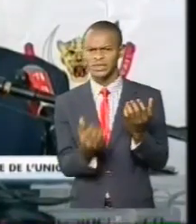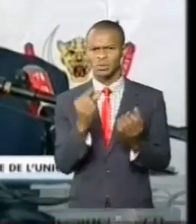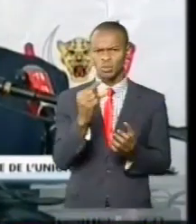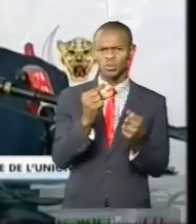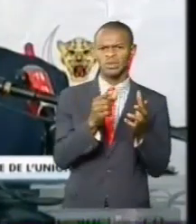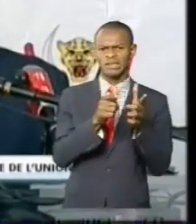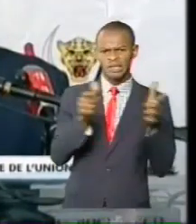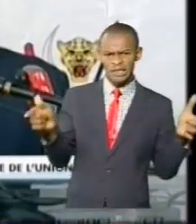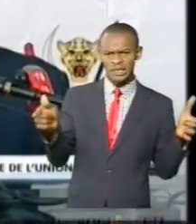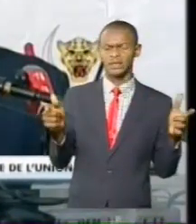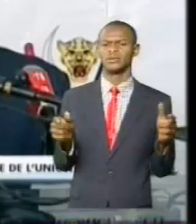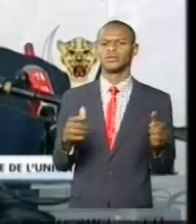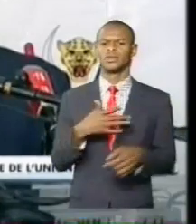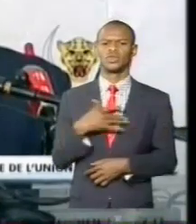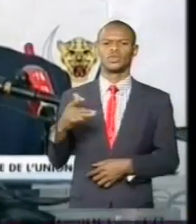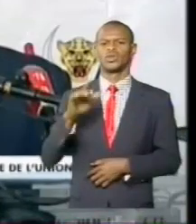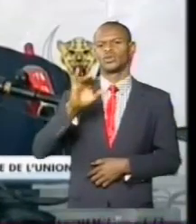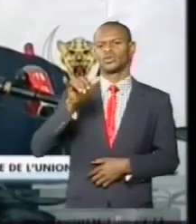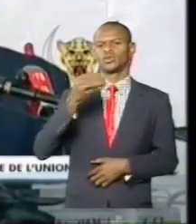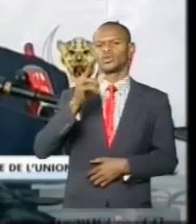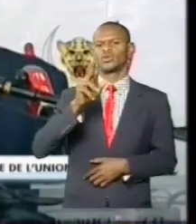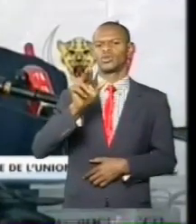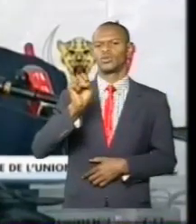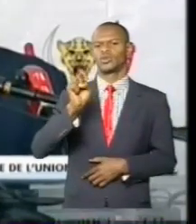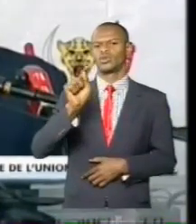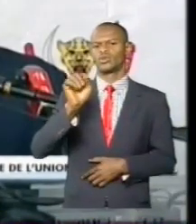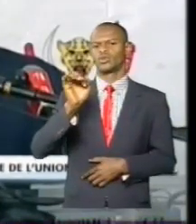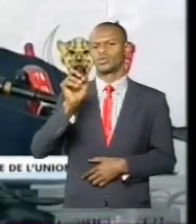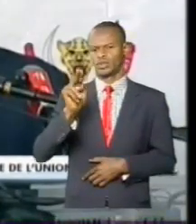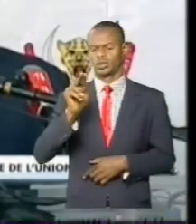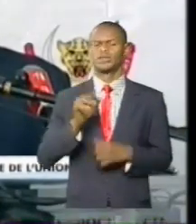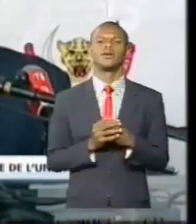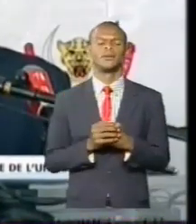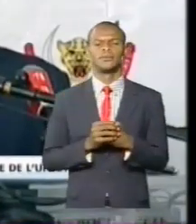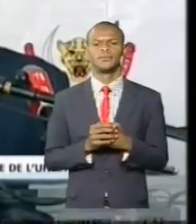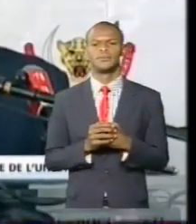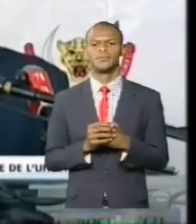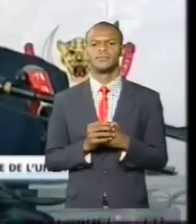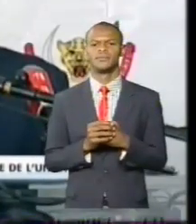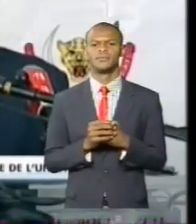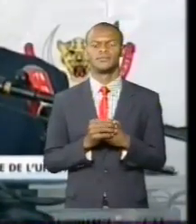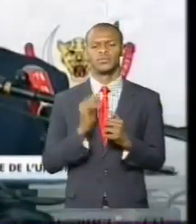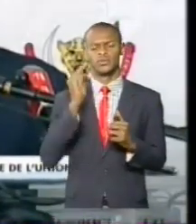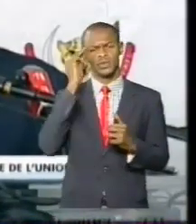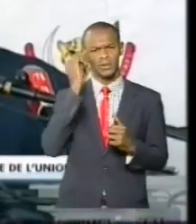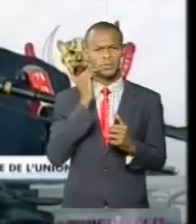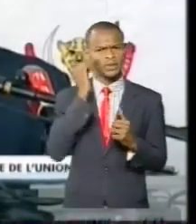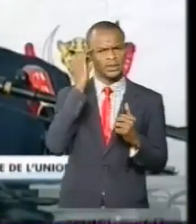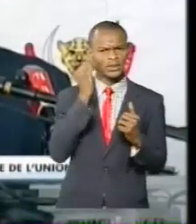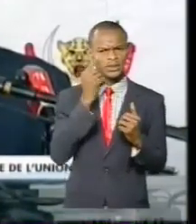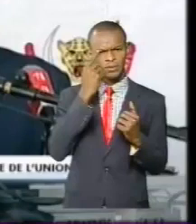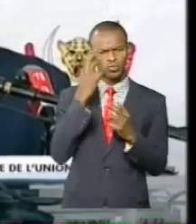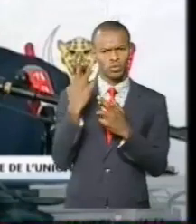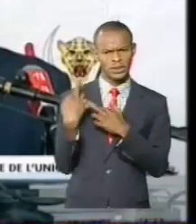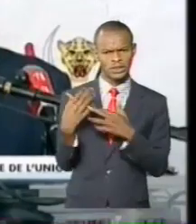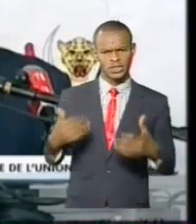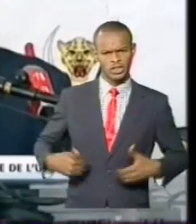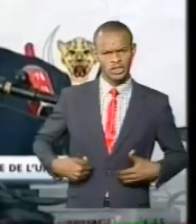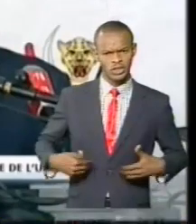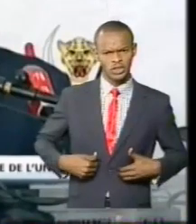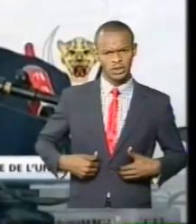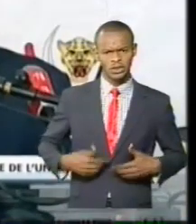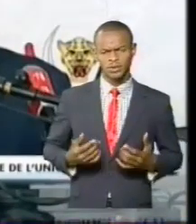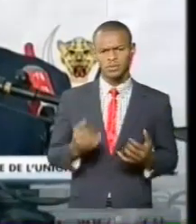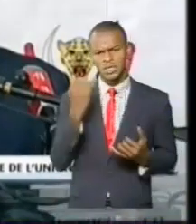M. Justin Kalumba Mwanangongo. Ministre de la Jeunesse et Initiation à